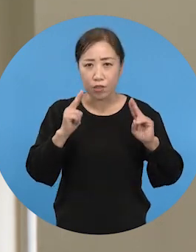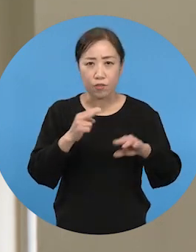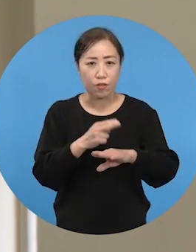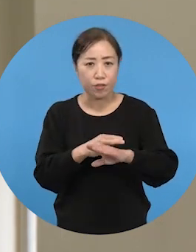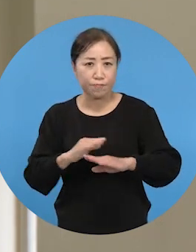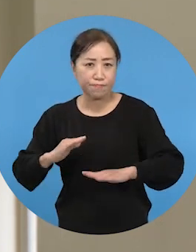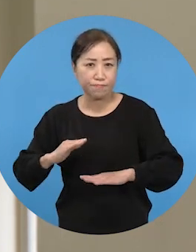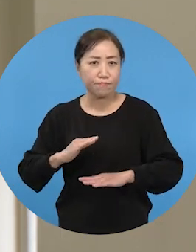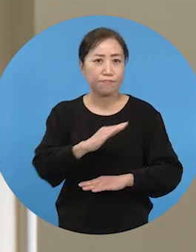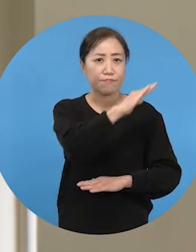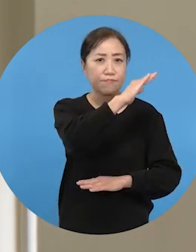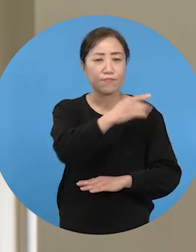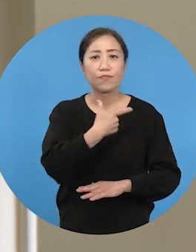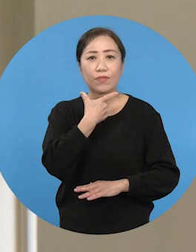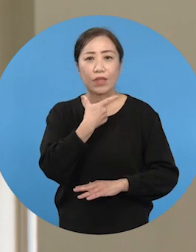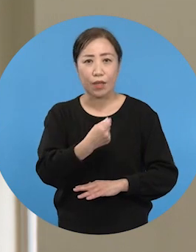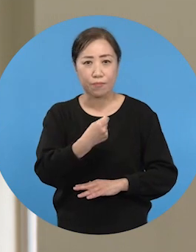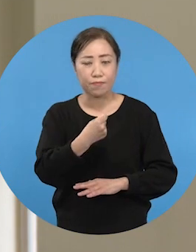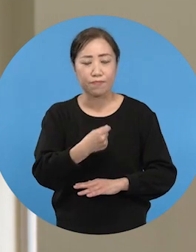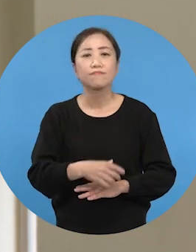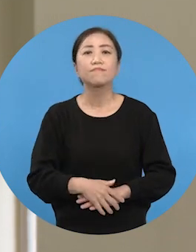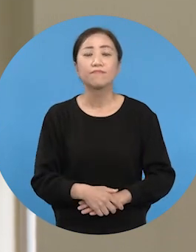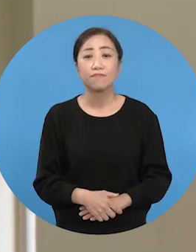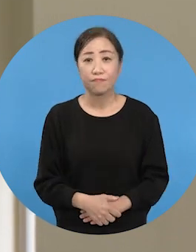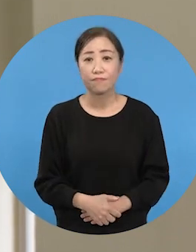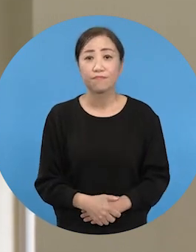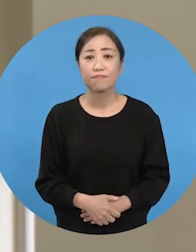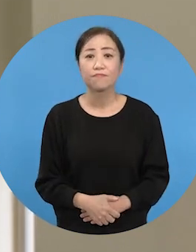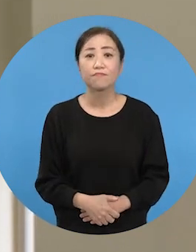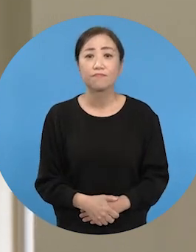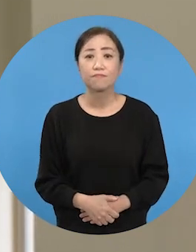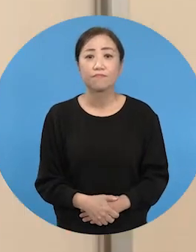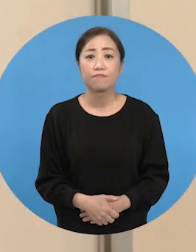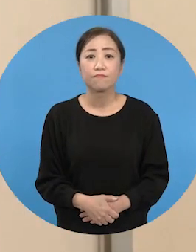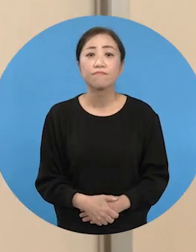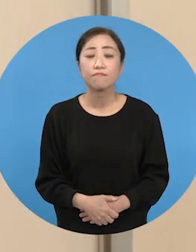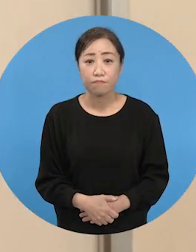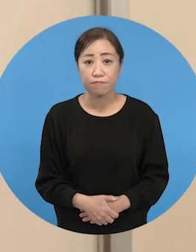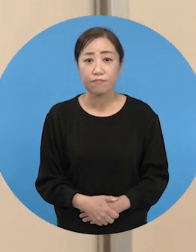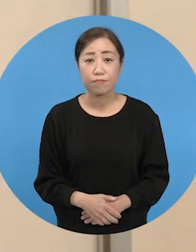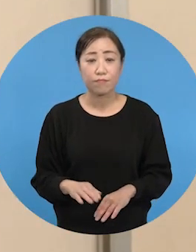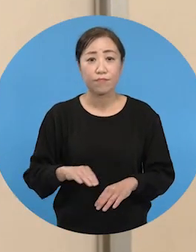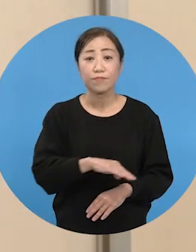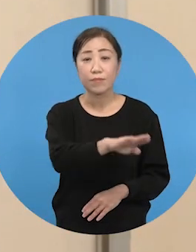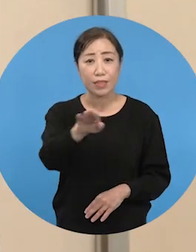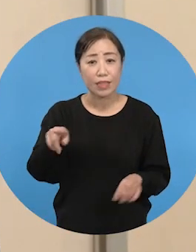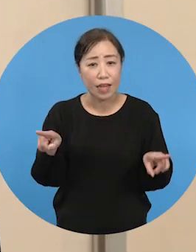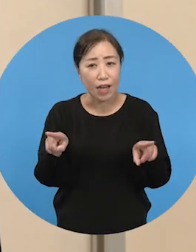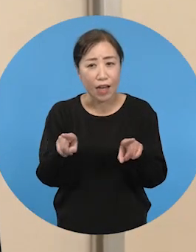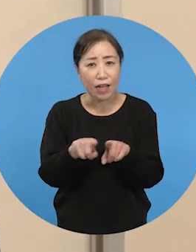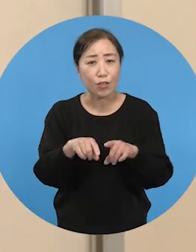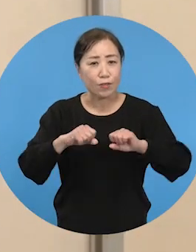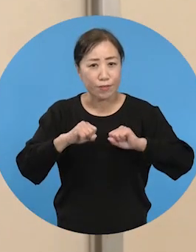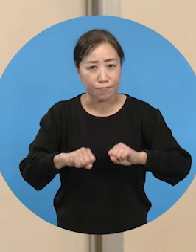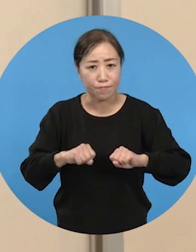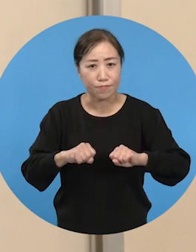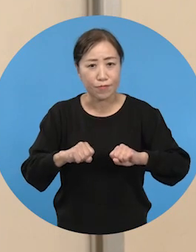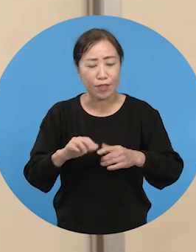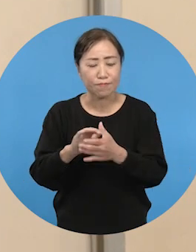合唱部自体をうまくしていきたいなって思います。 みんなで一致団結して頑張